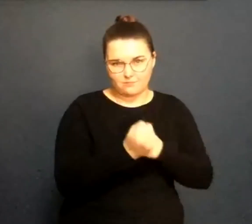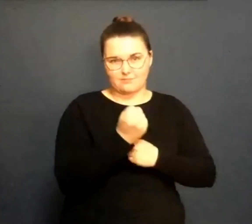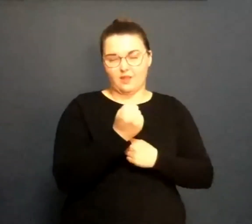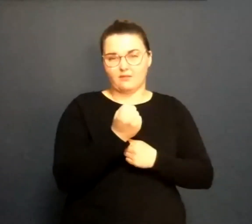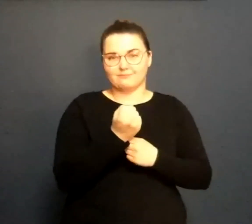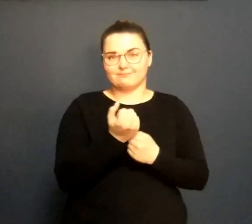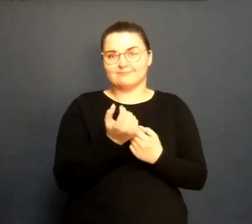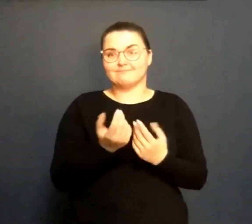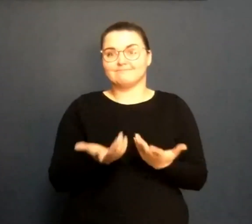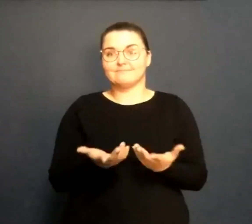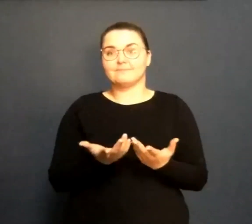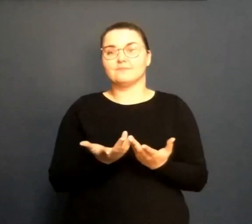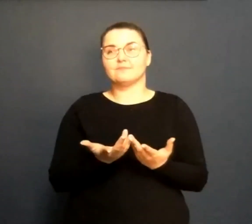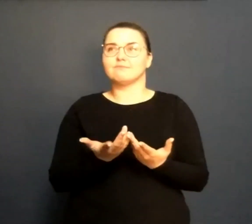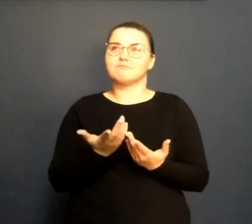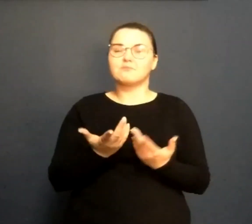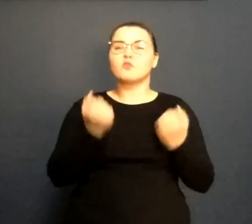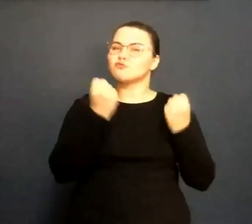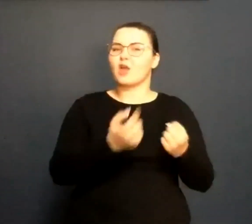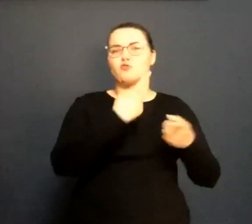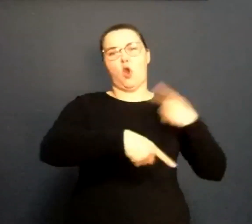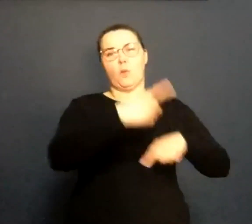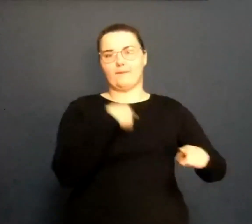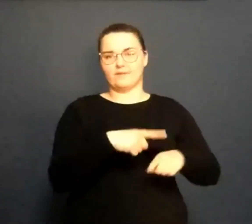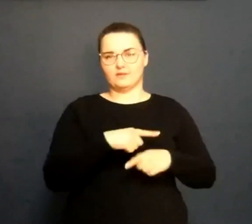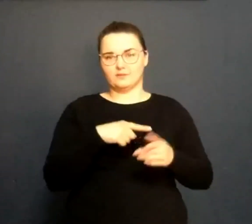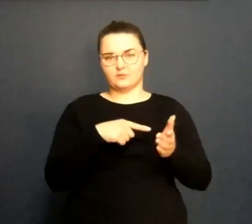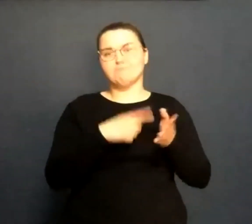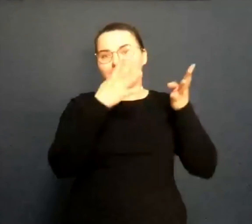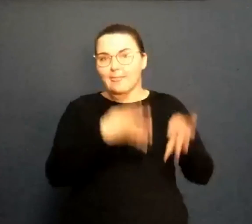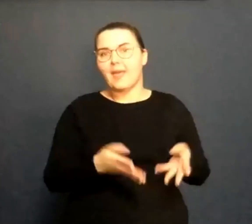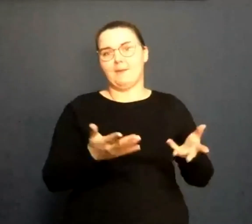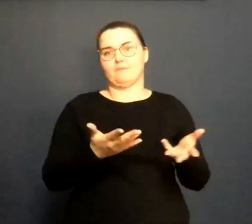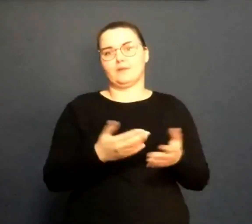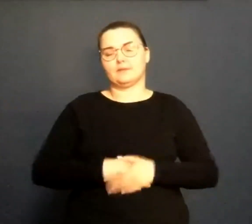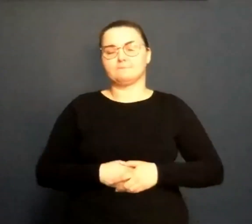nie lubię słowa przyznać, opowiedzieć o tym właśnie w tych kategoriach.